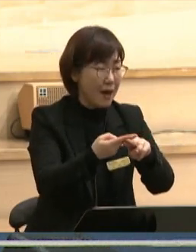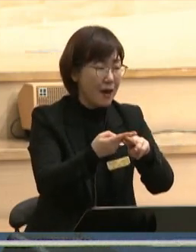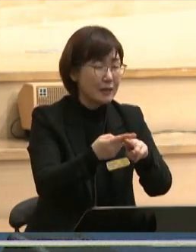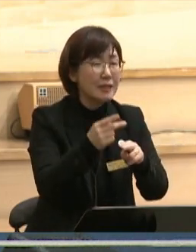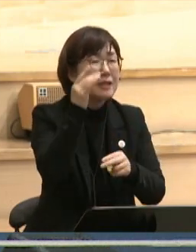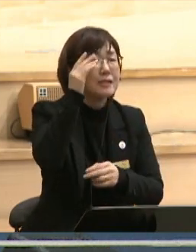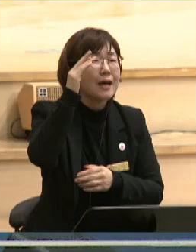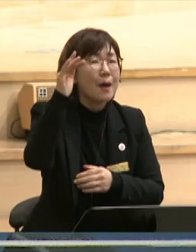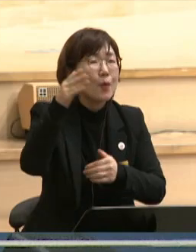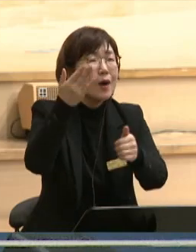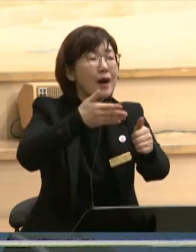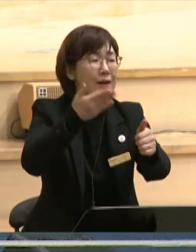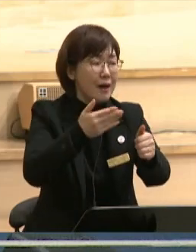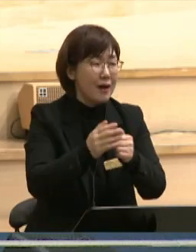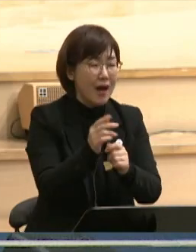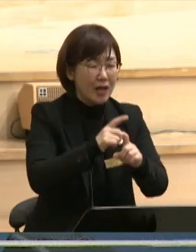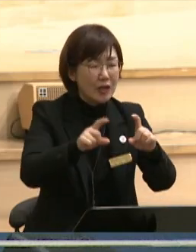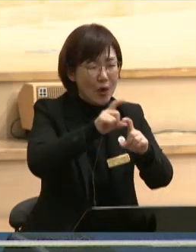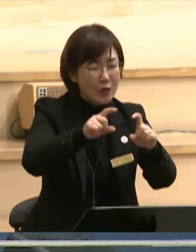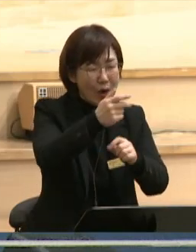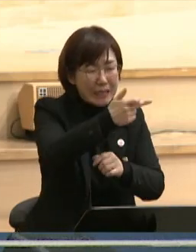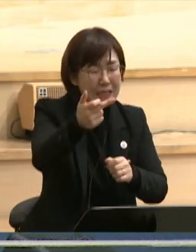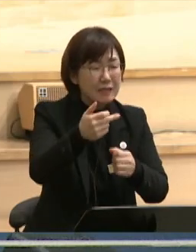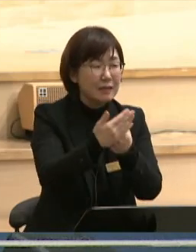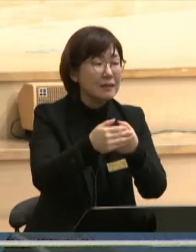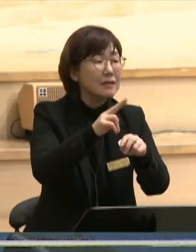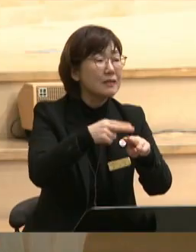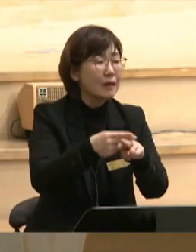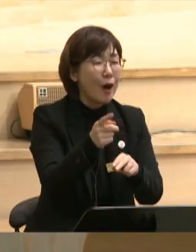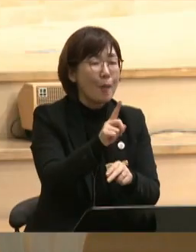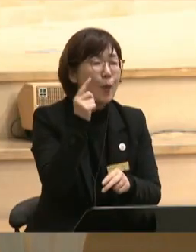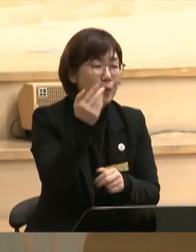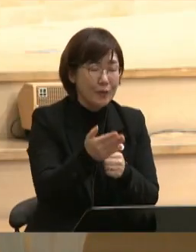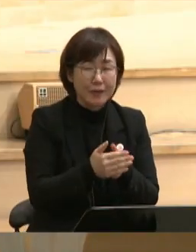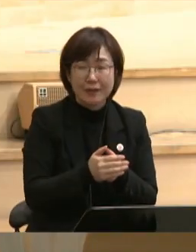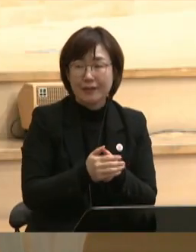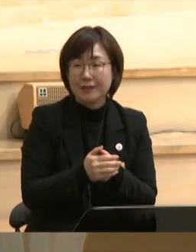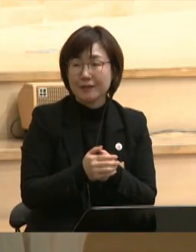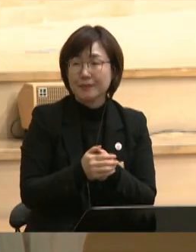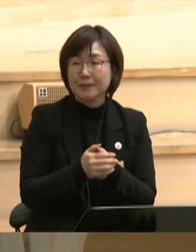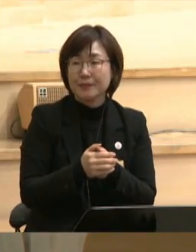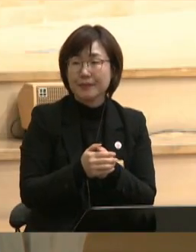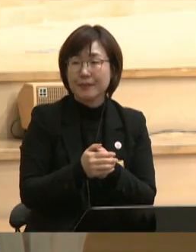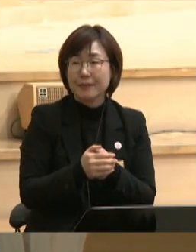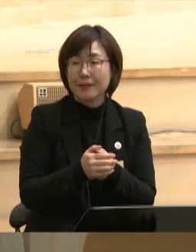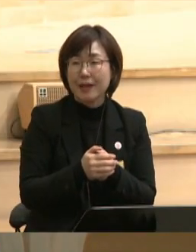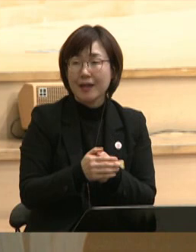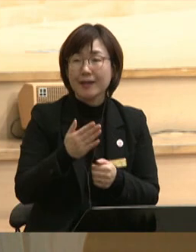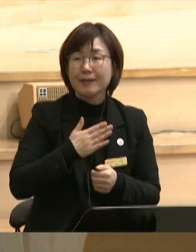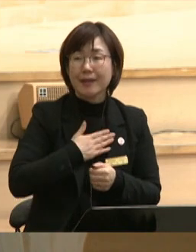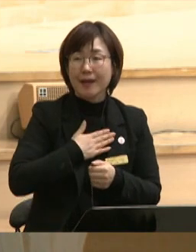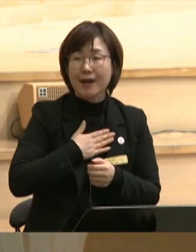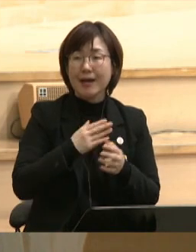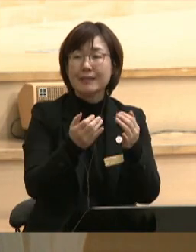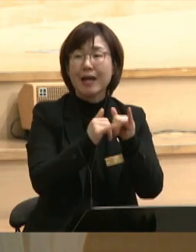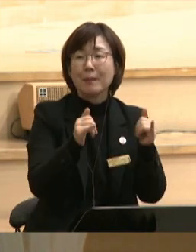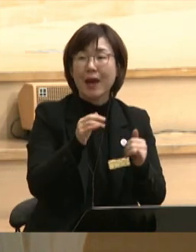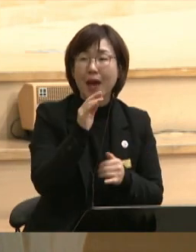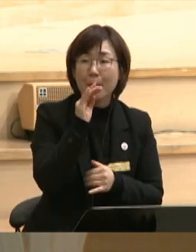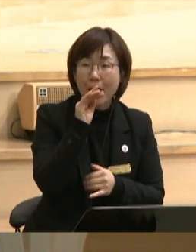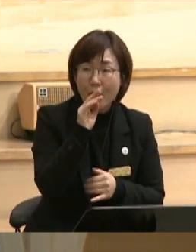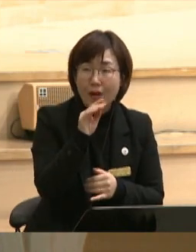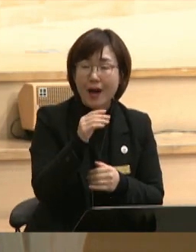은사를 사모하라 더욱 큰 은사가 뭘까 고린도전서 13장입니다 다 같이 한번 읽어볼까요 시작 내가